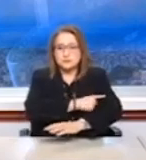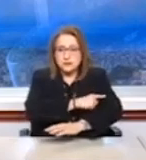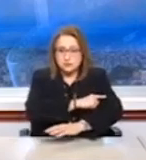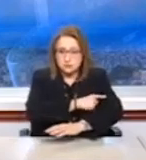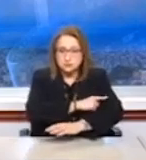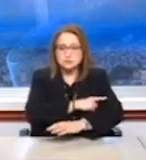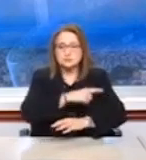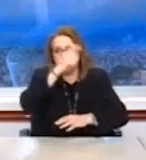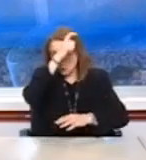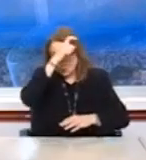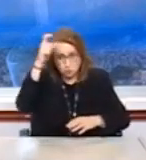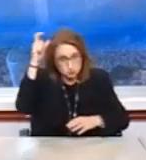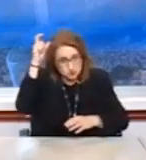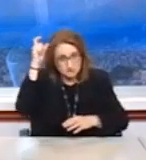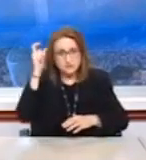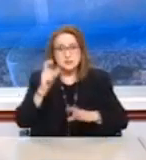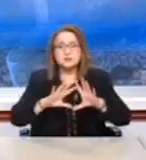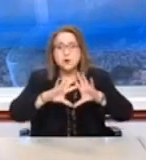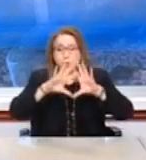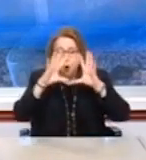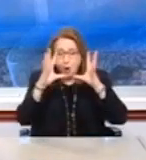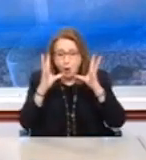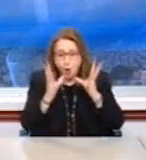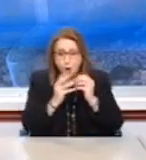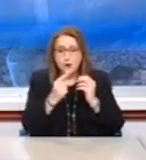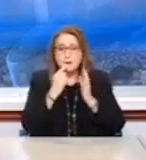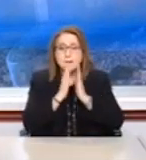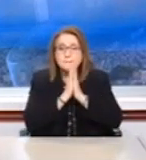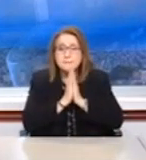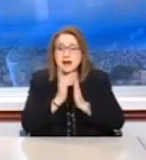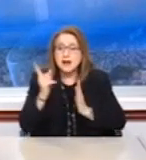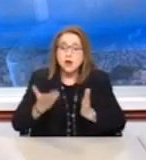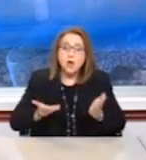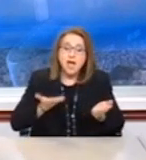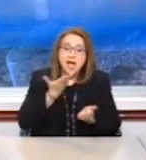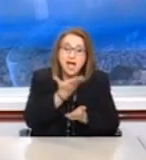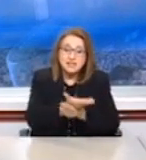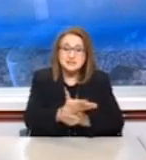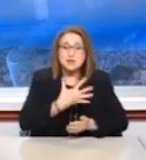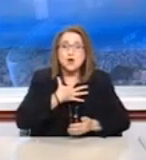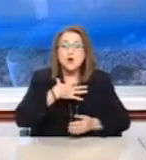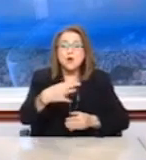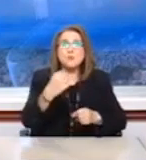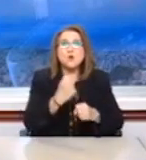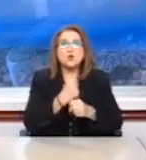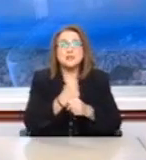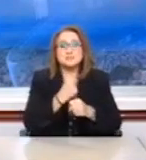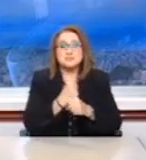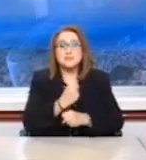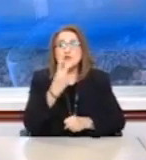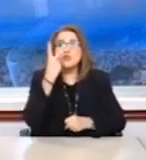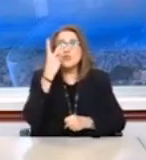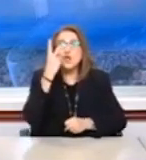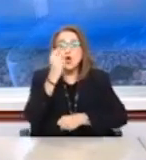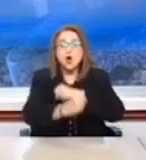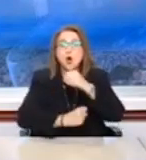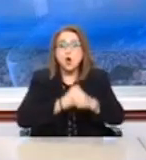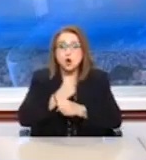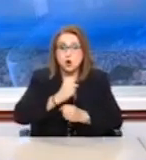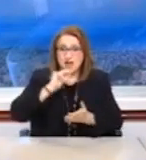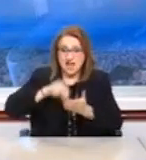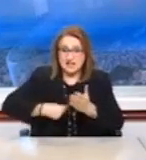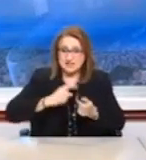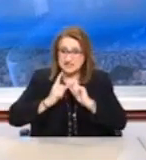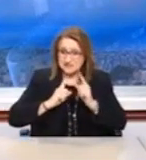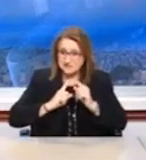προσωπικό να υποβάλουν αίτηση, να προσληφθούν με διετή συμβάσεις και μετά να